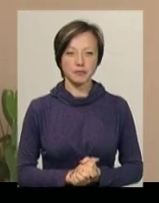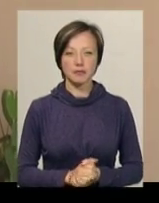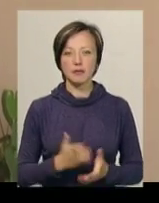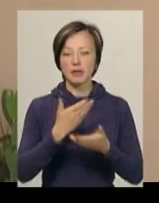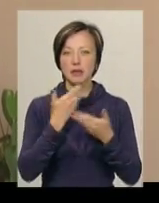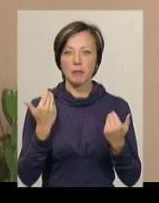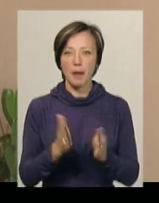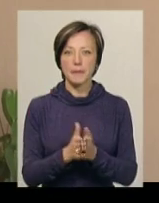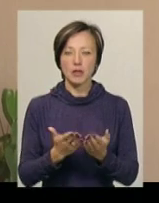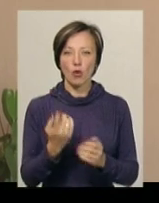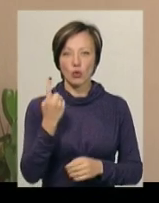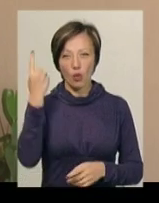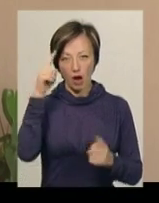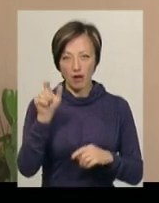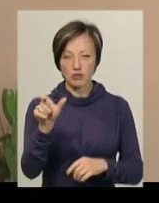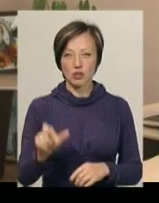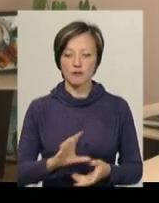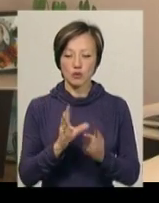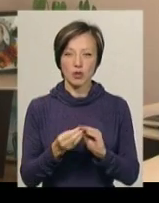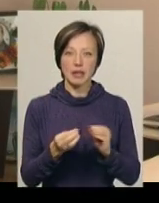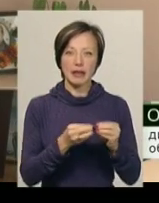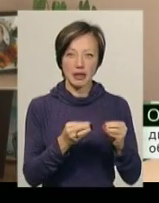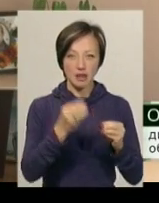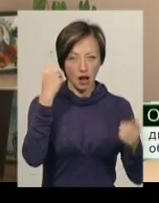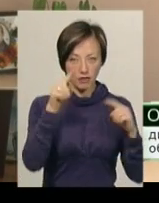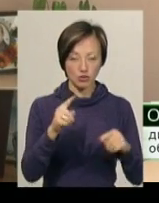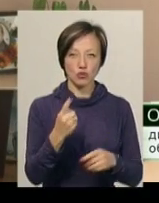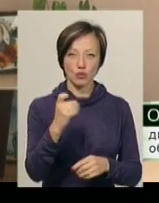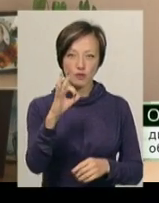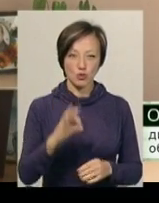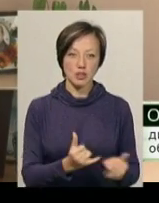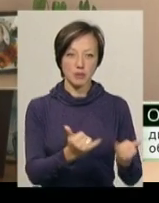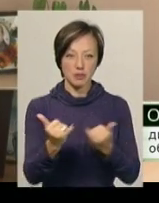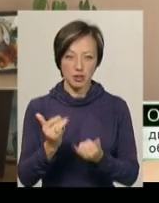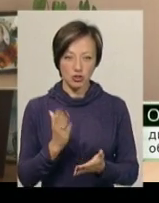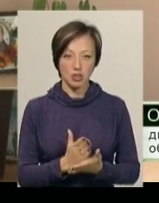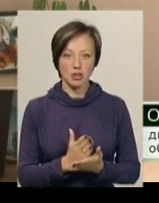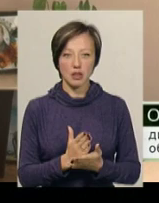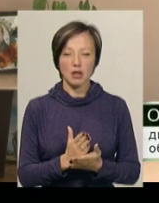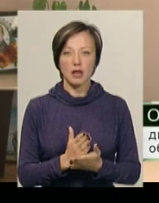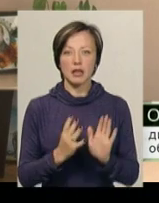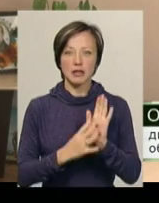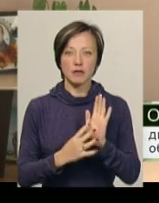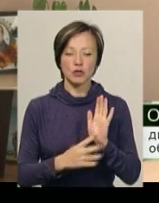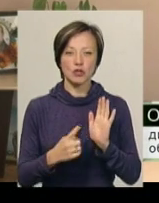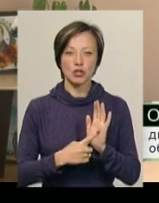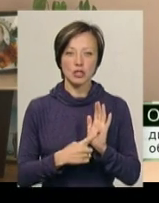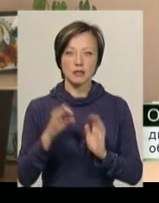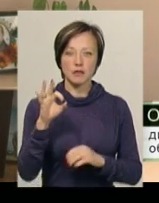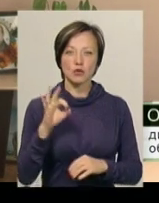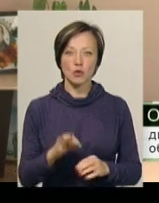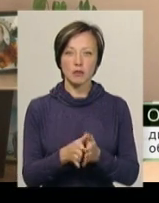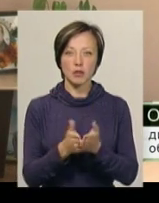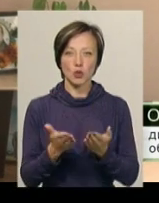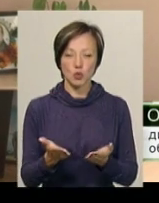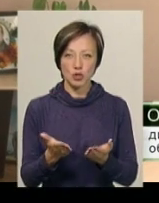підручника одного автора з 11 авторів. 10 авторів вже 100% забезпечені. Маємо 96%